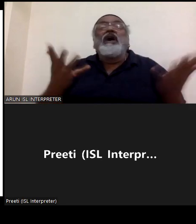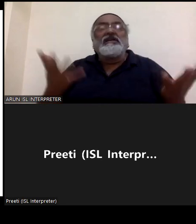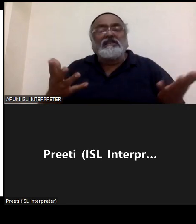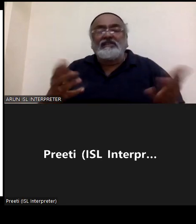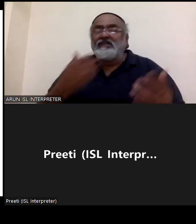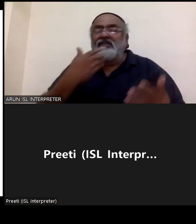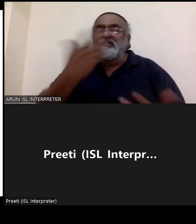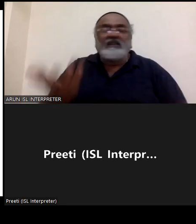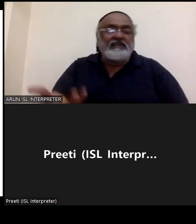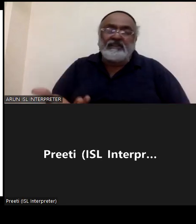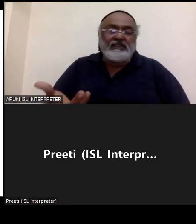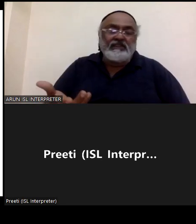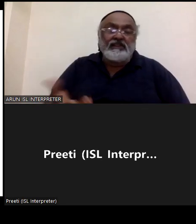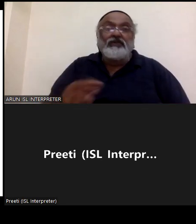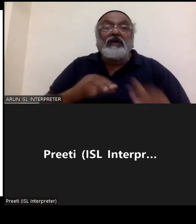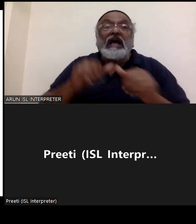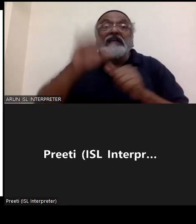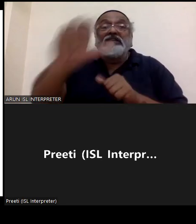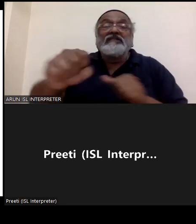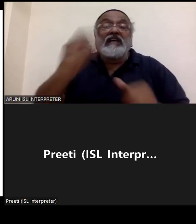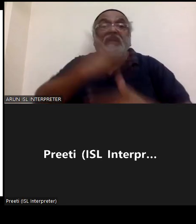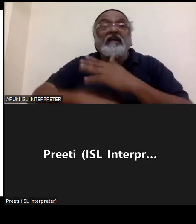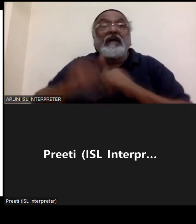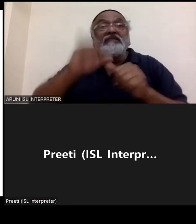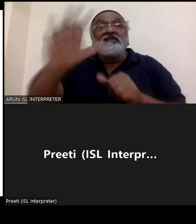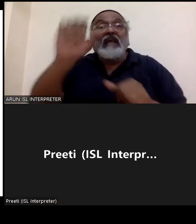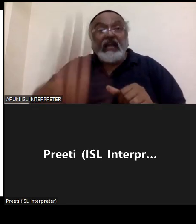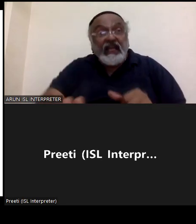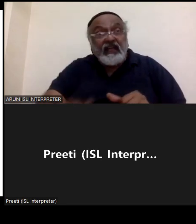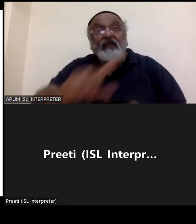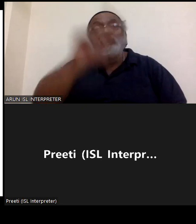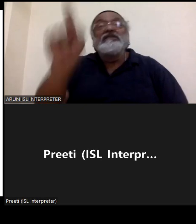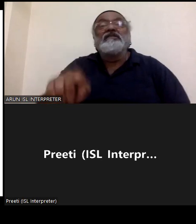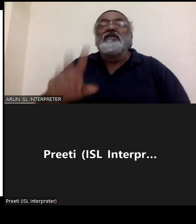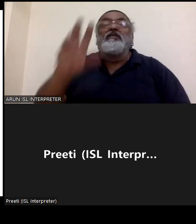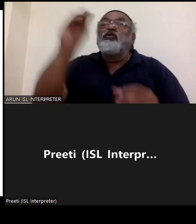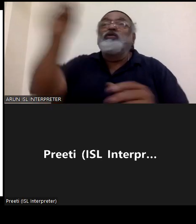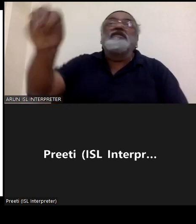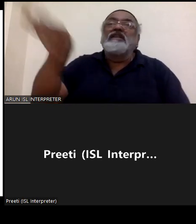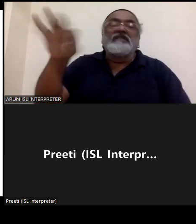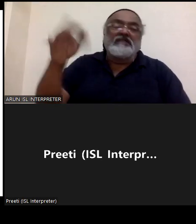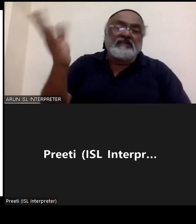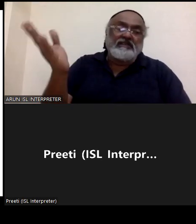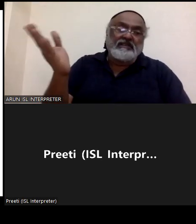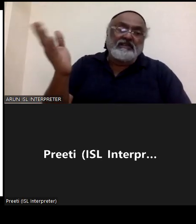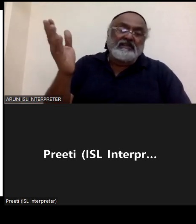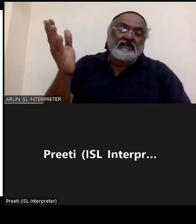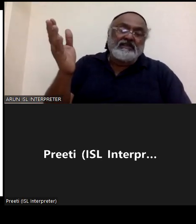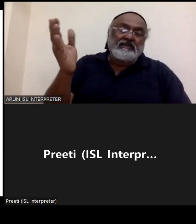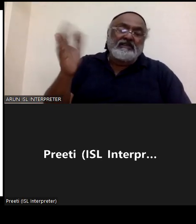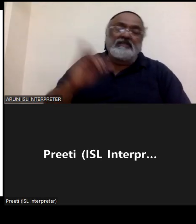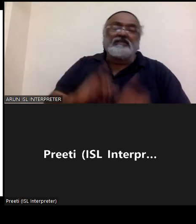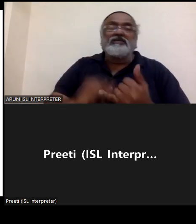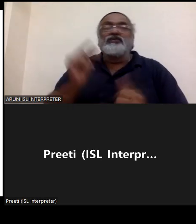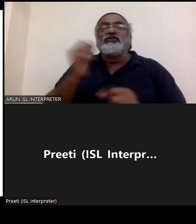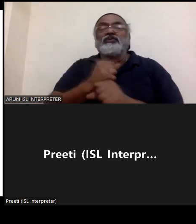दैट इज एक्सेसिबल फॉर पर्संस विद डिसेबिलिटीज। ठीक है, सुगम जो एक